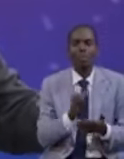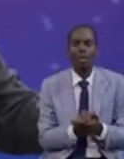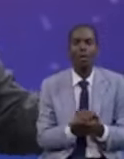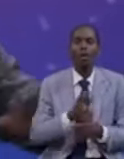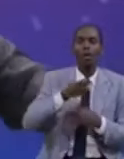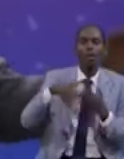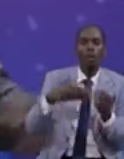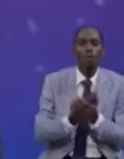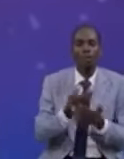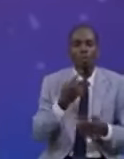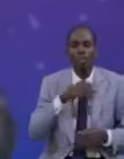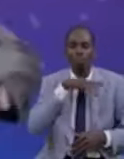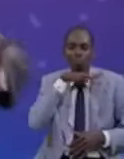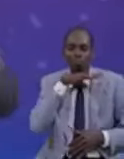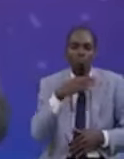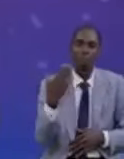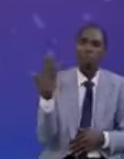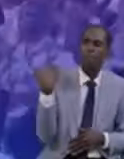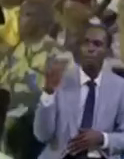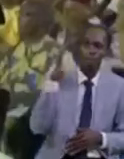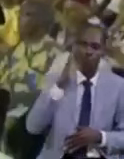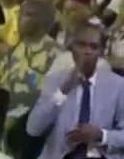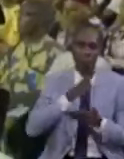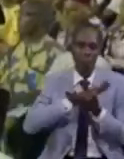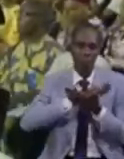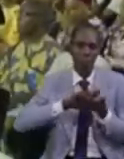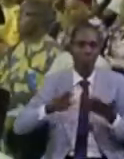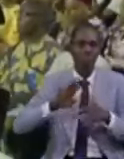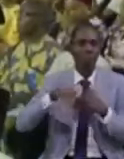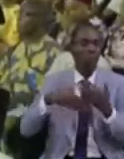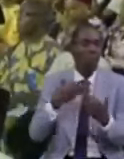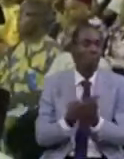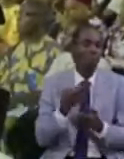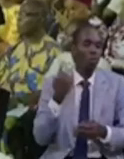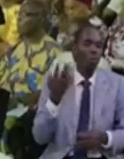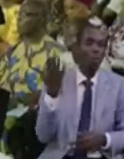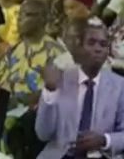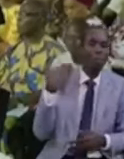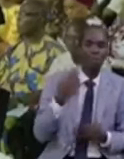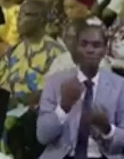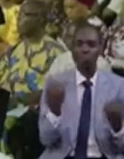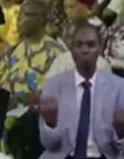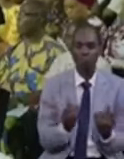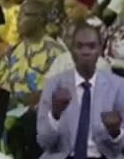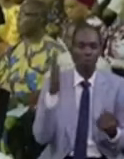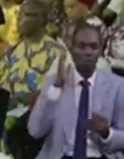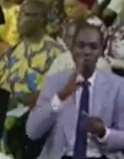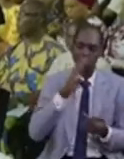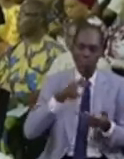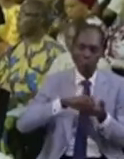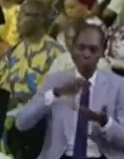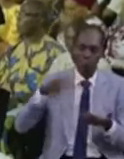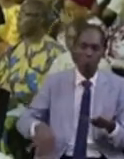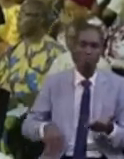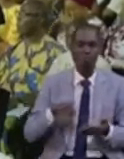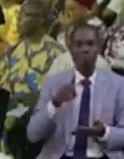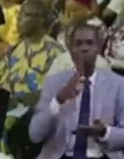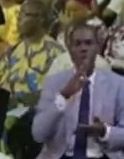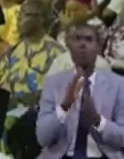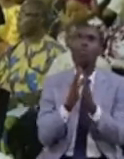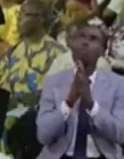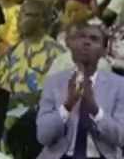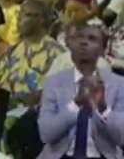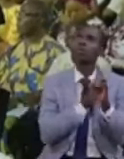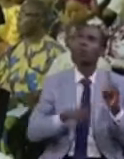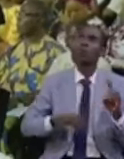passé sal sale soit purifié pour que les péchés du passé soient hôter vous dites oh Seigneur je sais